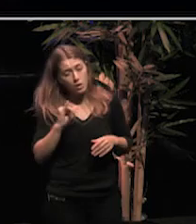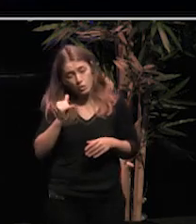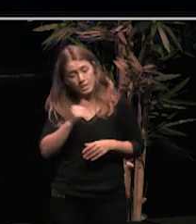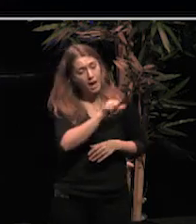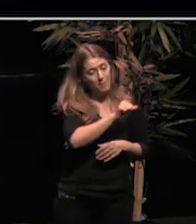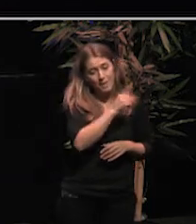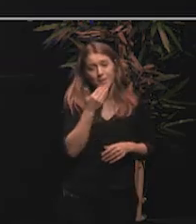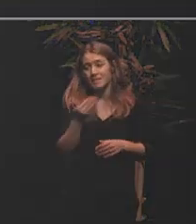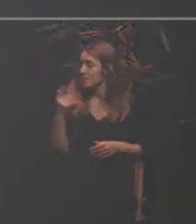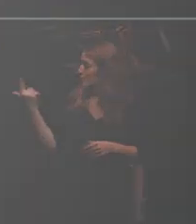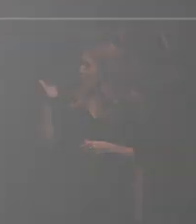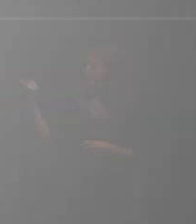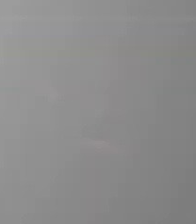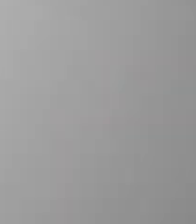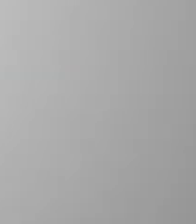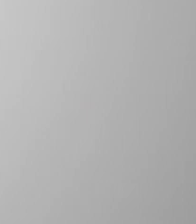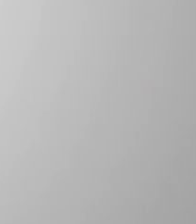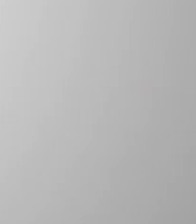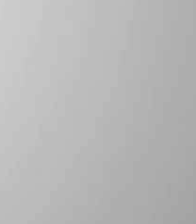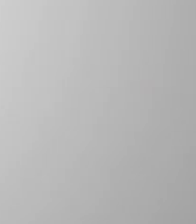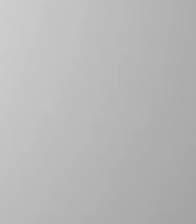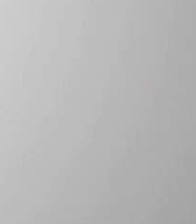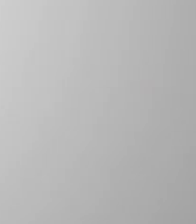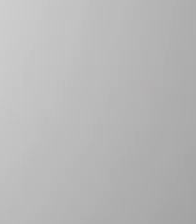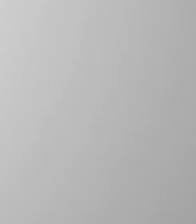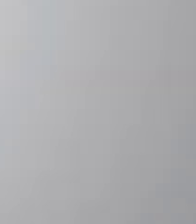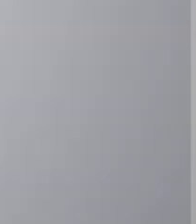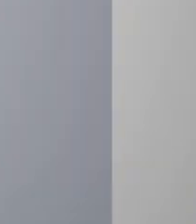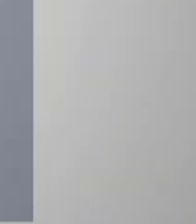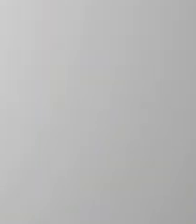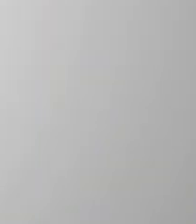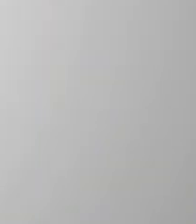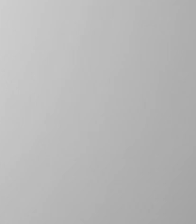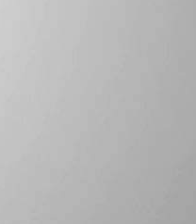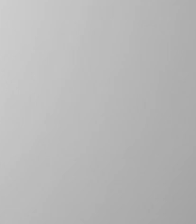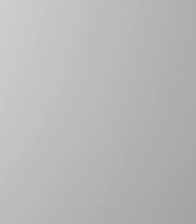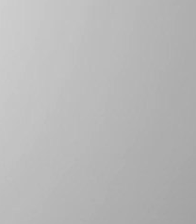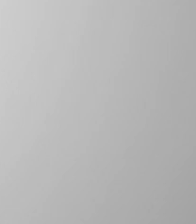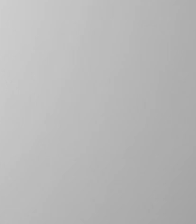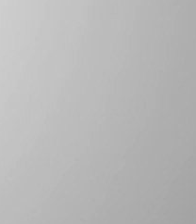pouvez les applaudir tous les deux.